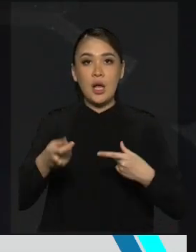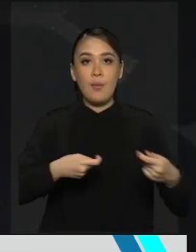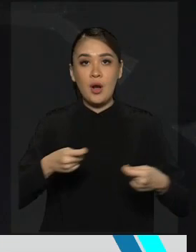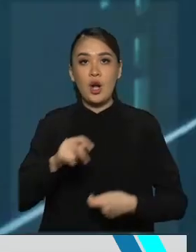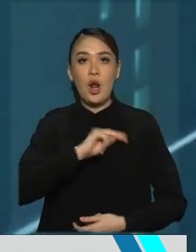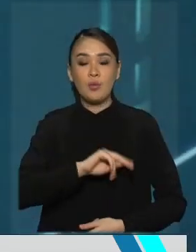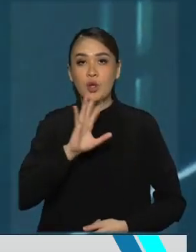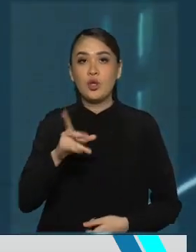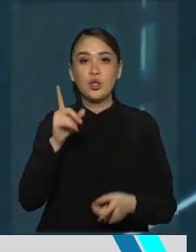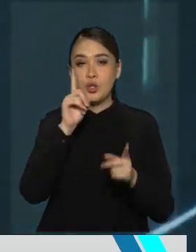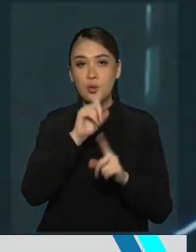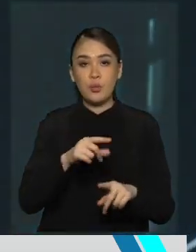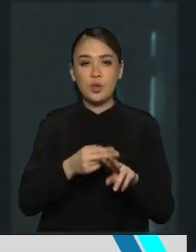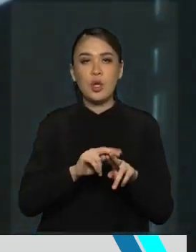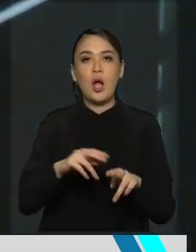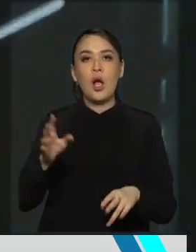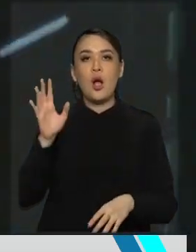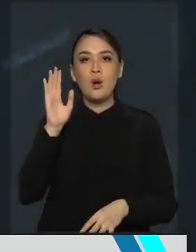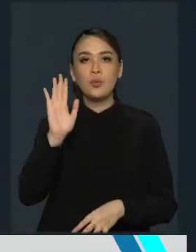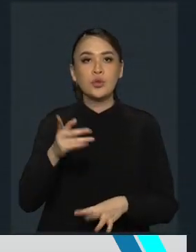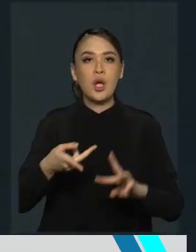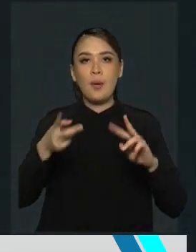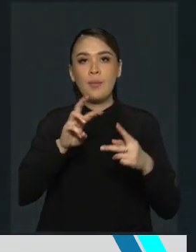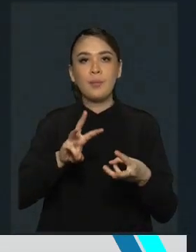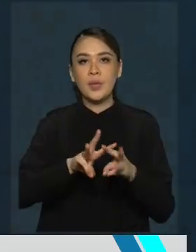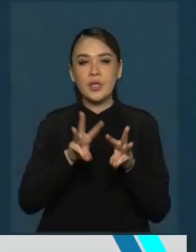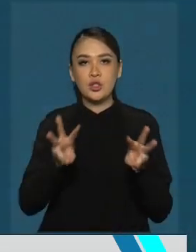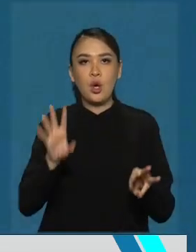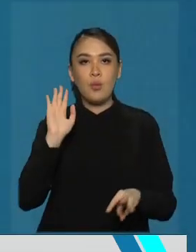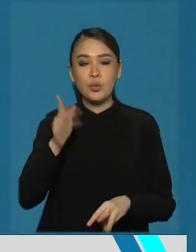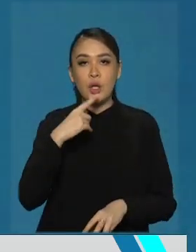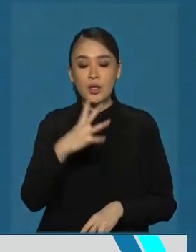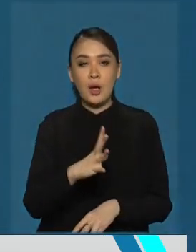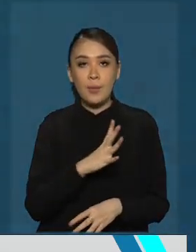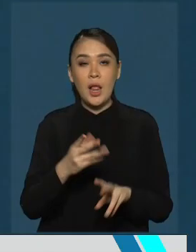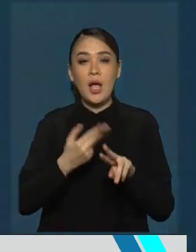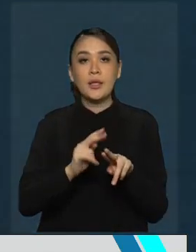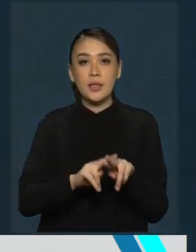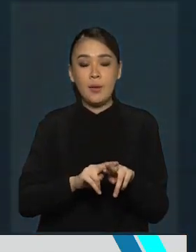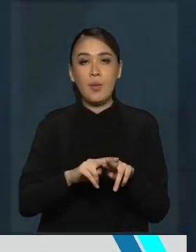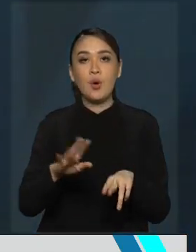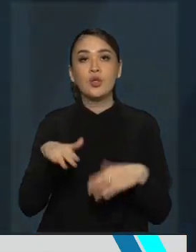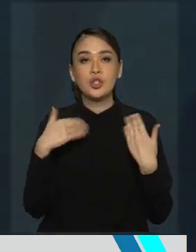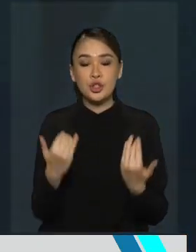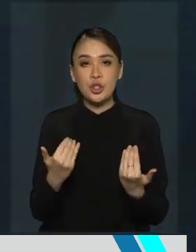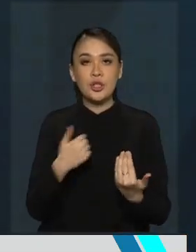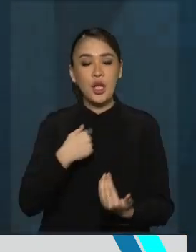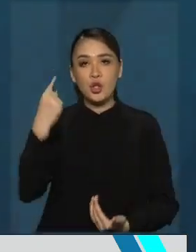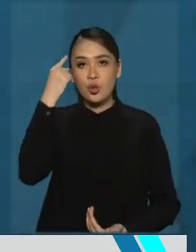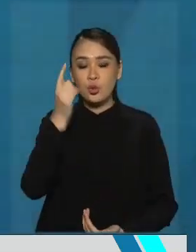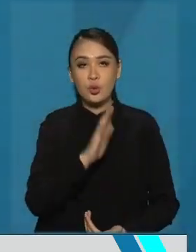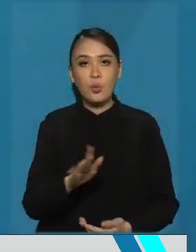работать неэффективно, мы будем пересматривать кандидатуры министров. Вот и все. Поэтому сейчас я не думаю, что будут